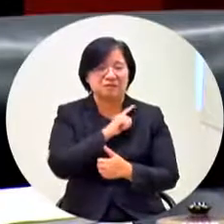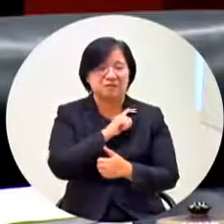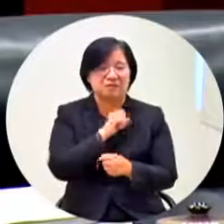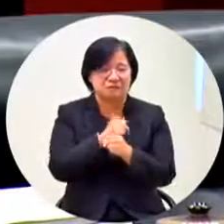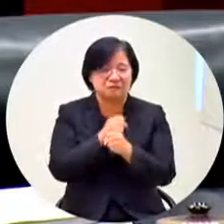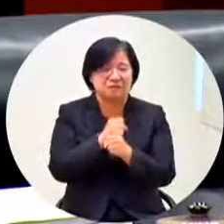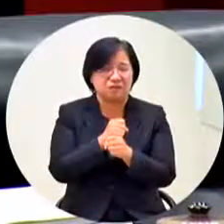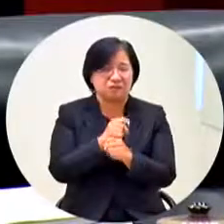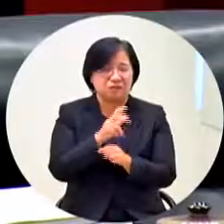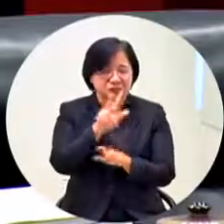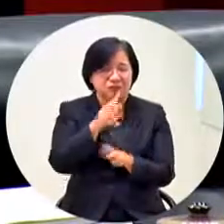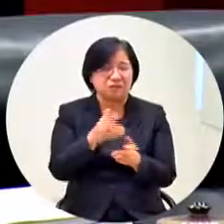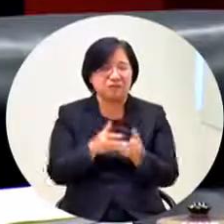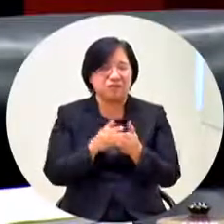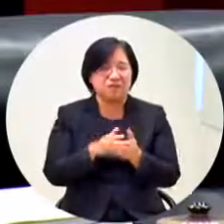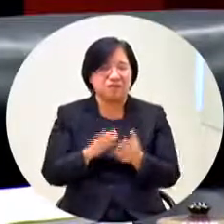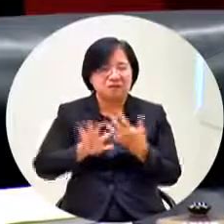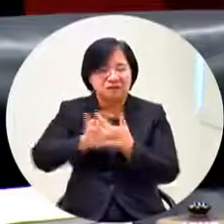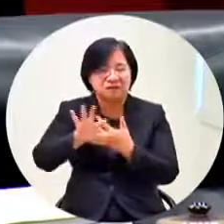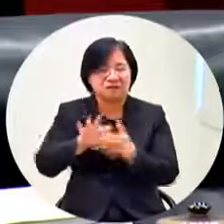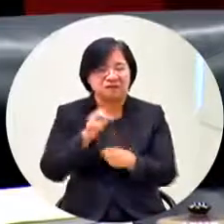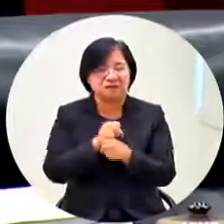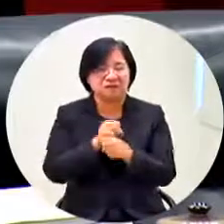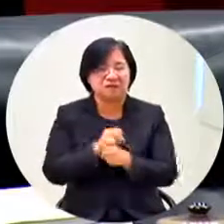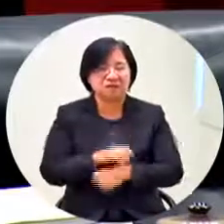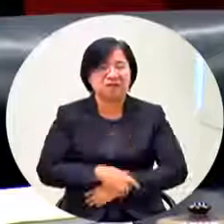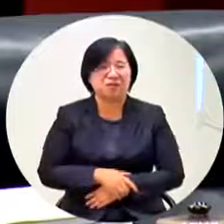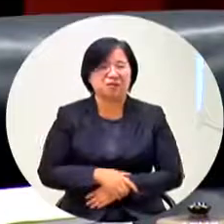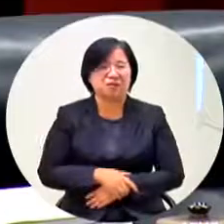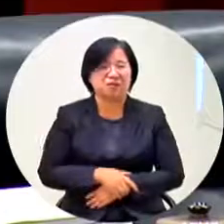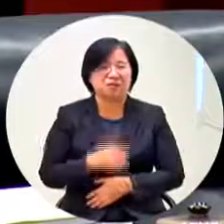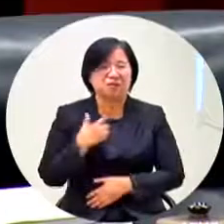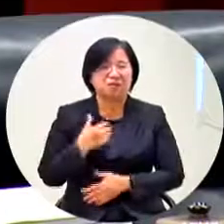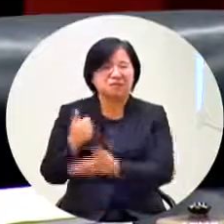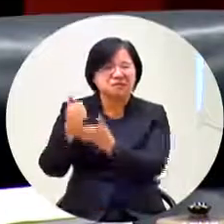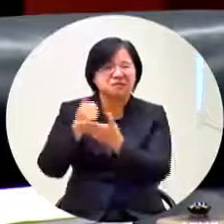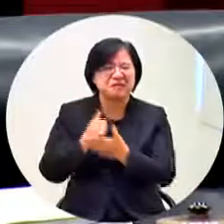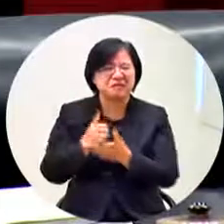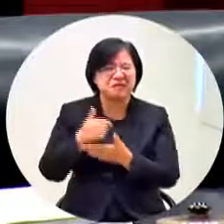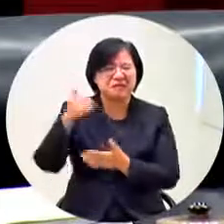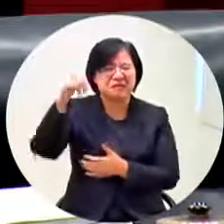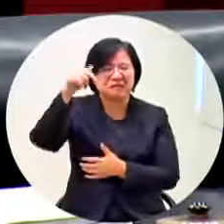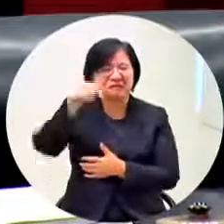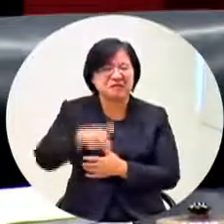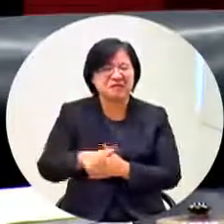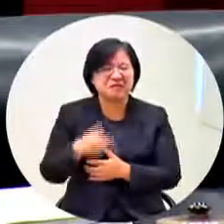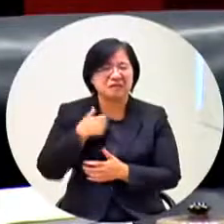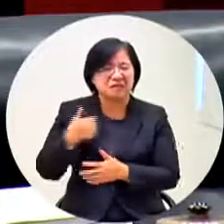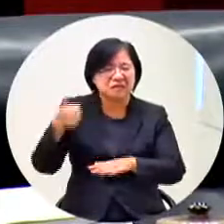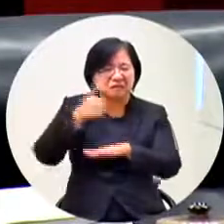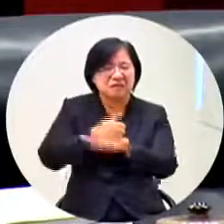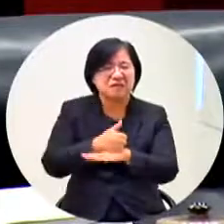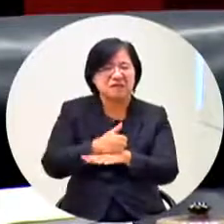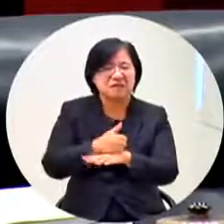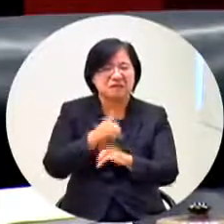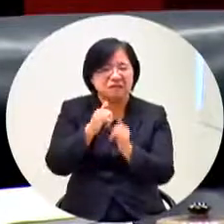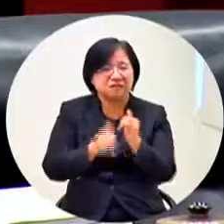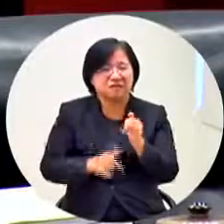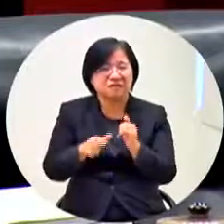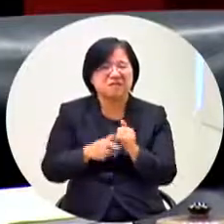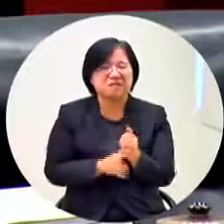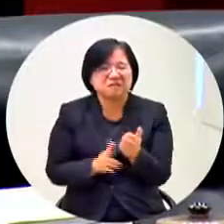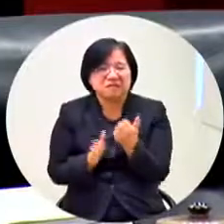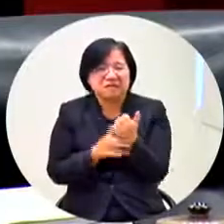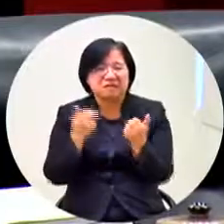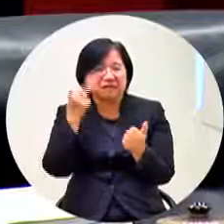作，而不需要再做太多的为了迎接下一个朝代来，然后做了那个让人家觉得你们是在抱大腿拍马屁的